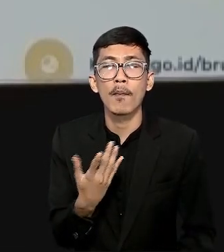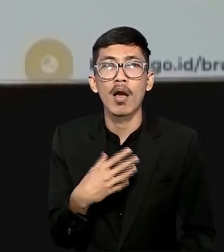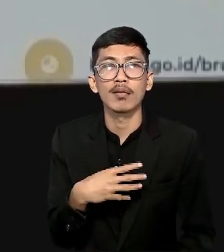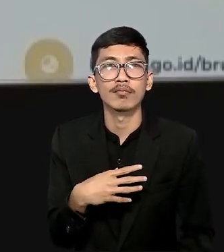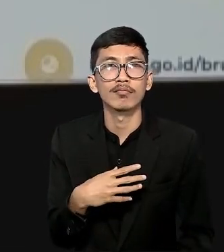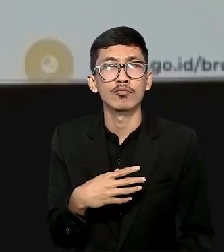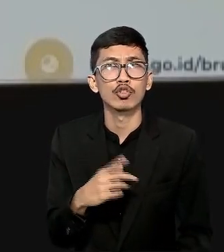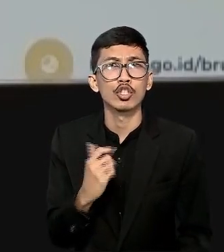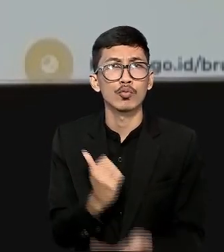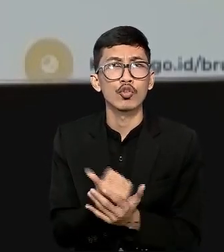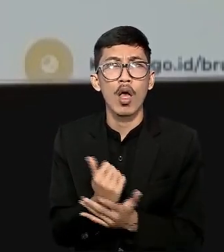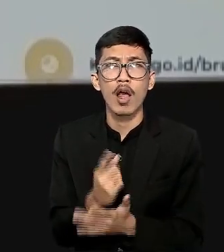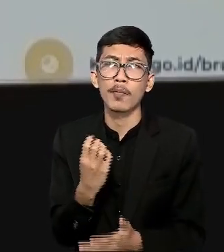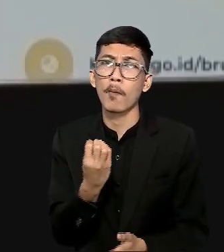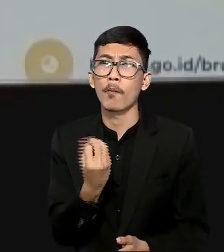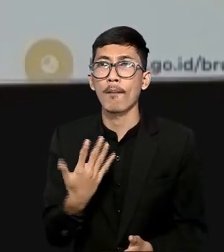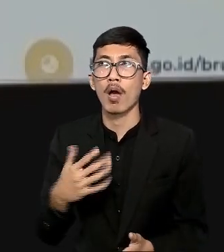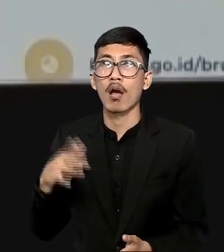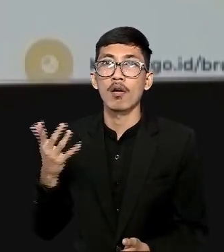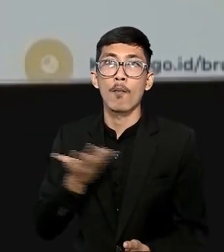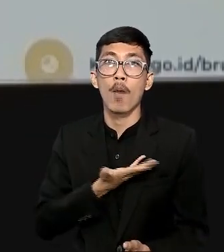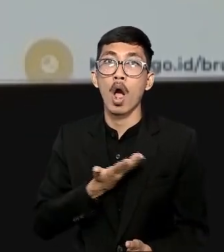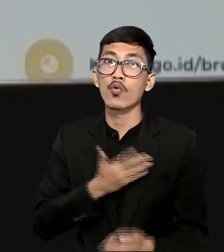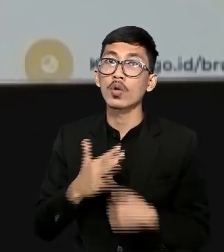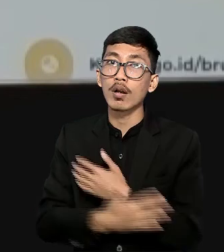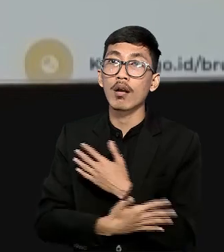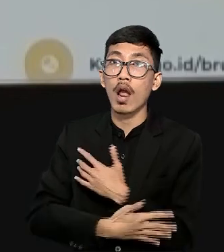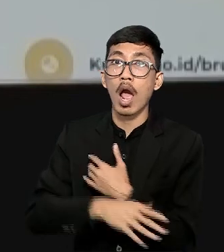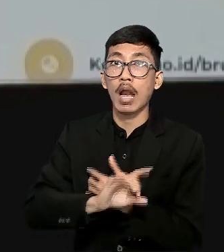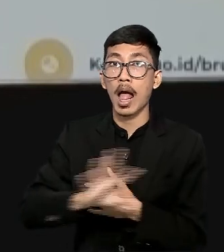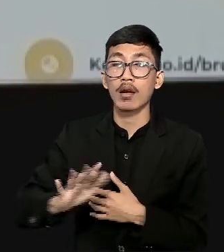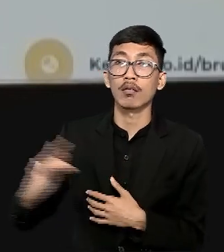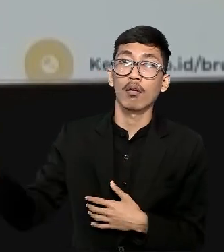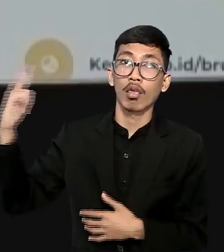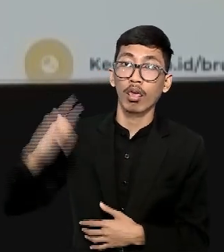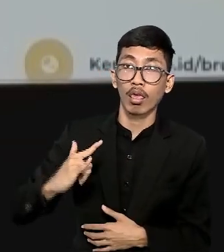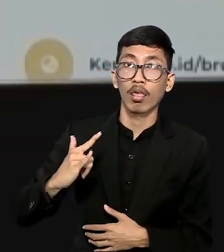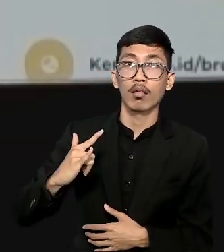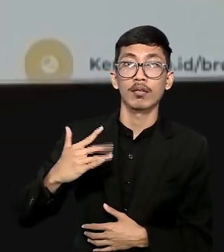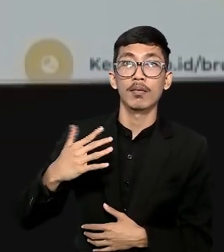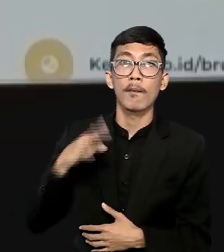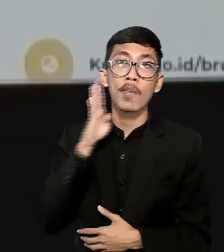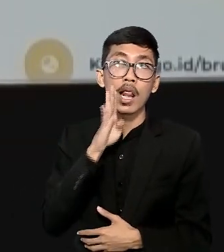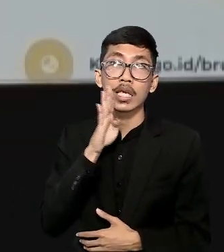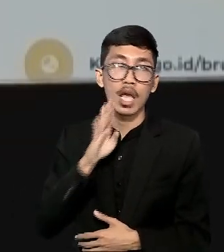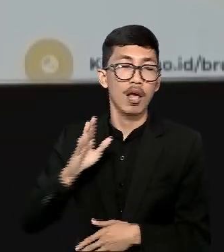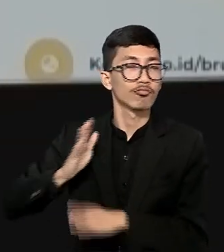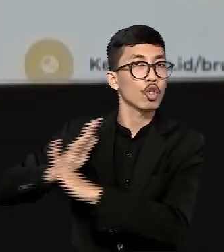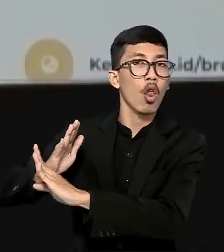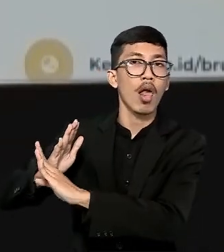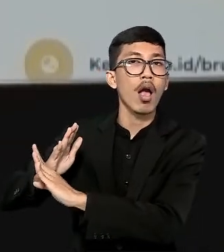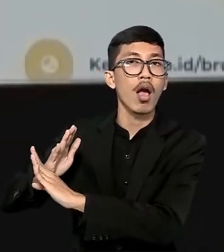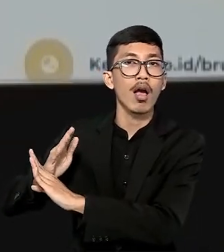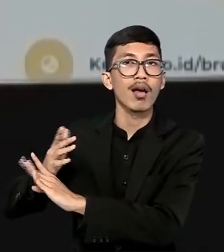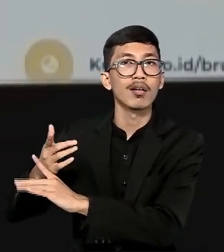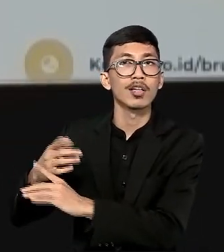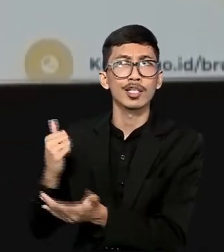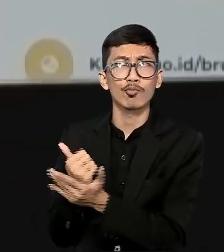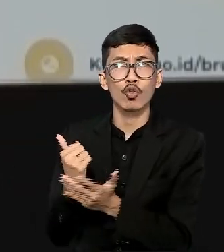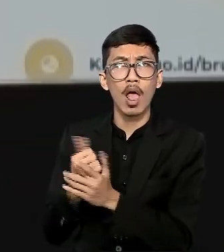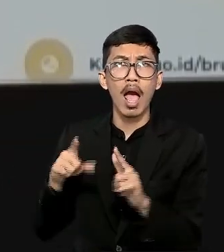ke Belgia meskipun sudah Sudah ada Sudah ada part rencana meeting dengan berbagai pihak